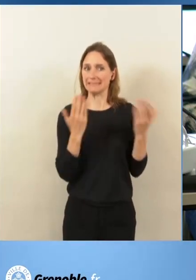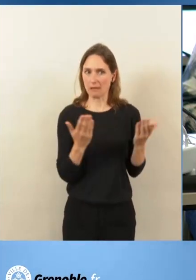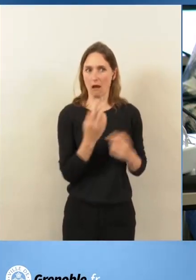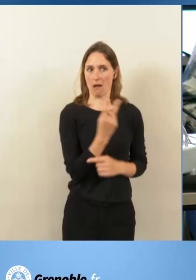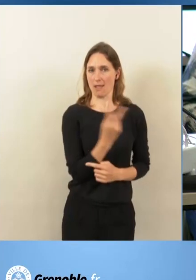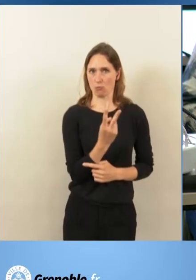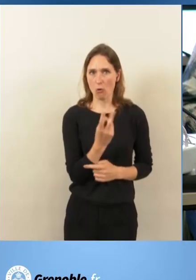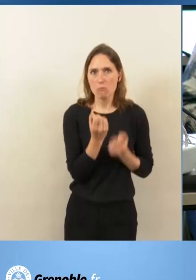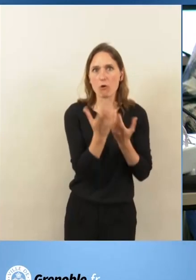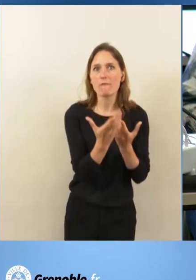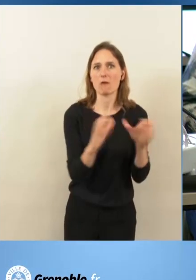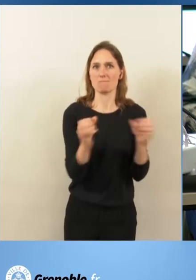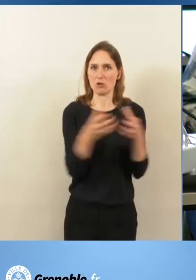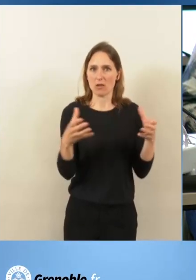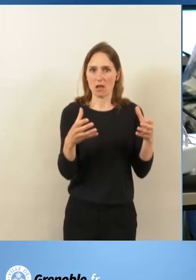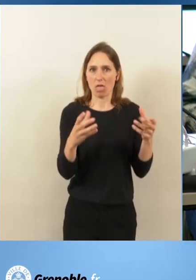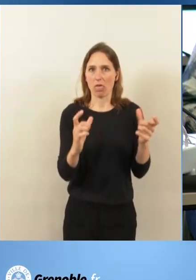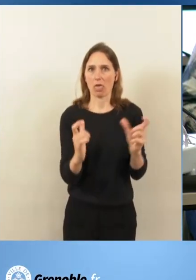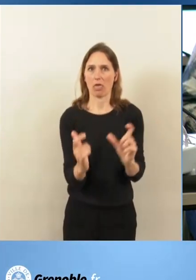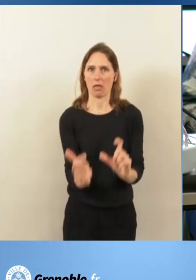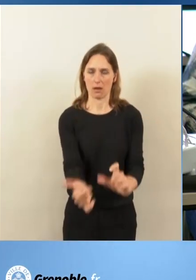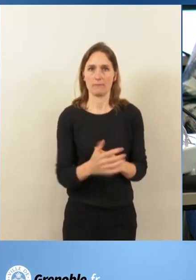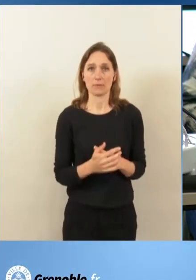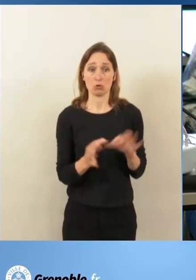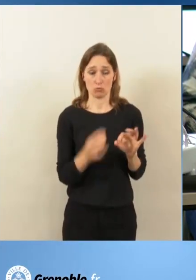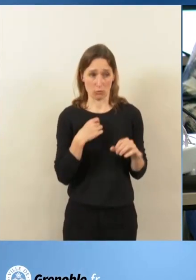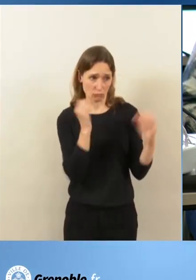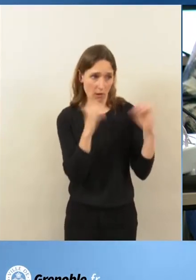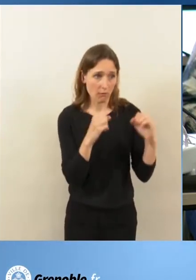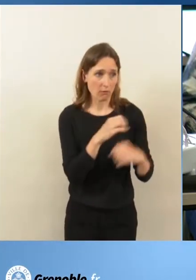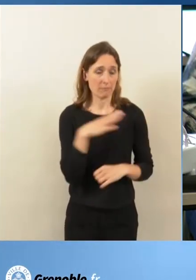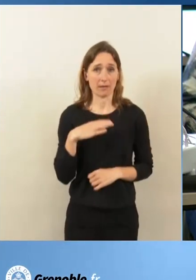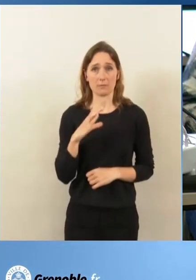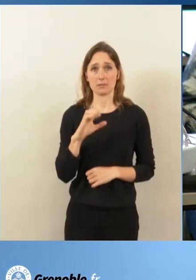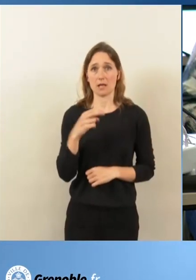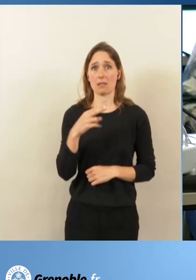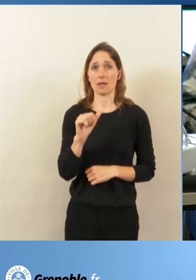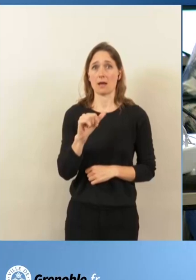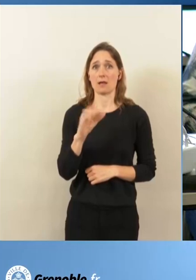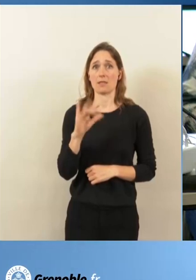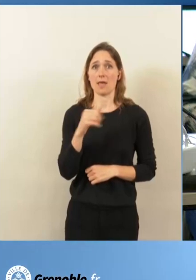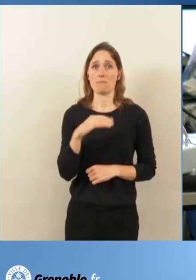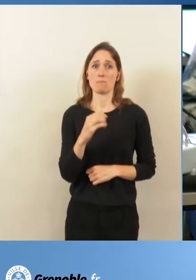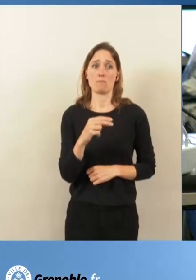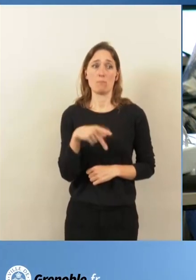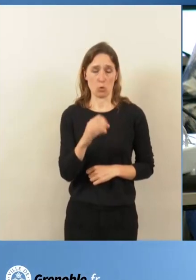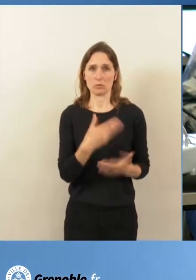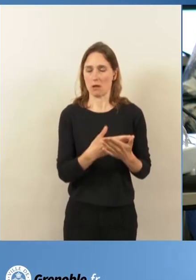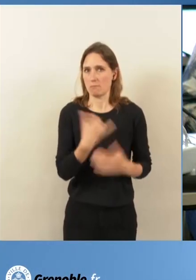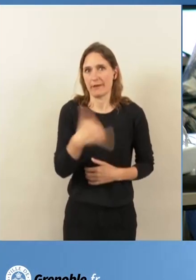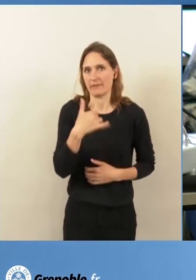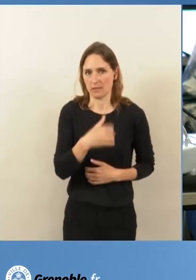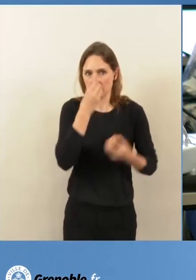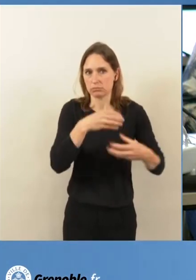a fait que petit à petit votre majorité se délite et je partage la vie de Cécile ça n'a tient pas cela va continuer parce que tant que vous aurez